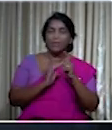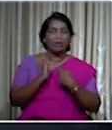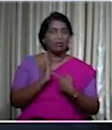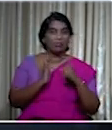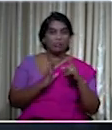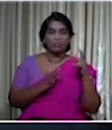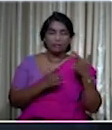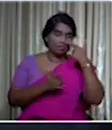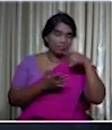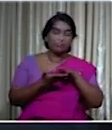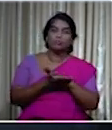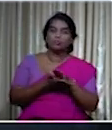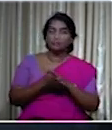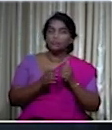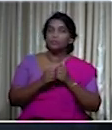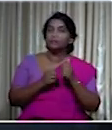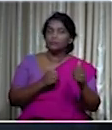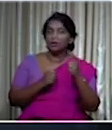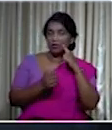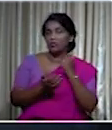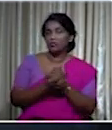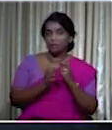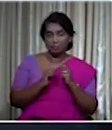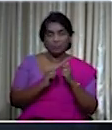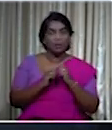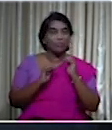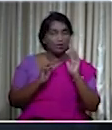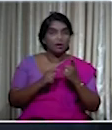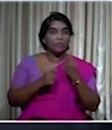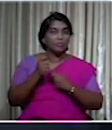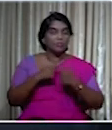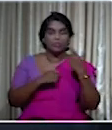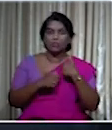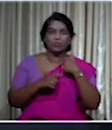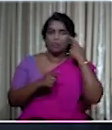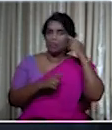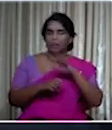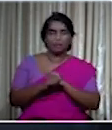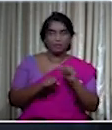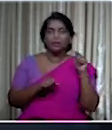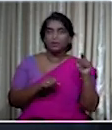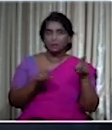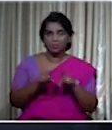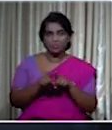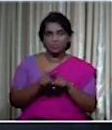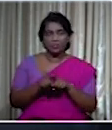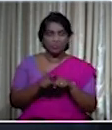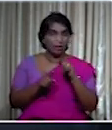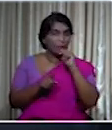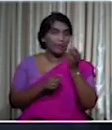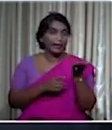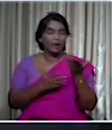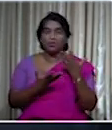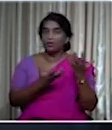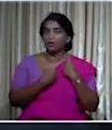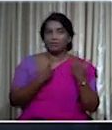මේ පිරිපහදුව ඇත්තෙම පවත්වා ගැනීමයි ප්‍රශ්නේ වෙලා තියෙන්නේ නමුත් විකිණීමේ කිසිම අරමුණක් ඇත්තේ නැහැ ඒ වගේම කවුරුත් ගන්න ඉදිරිපත්